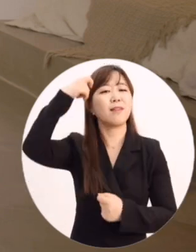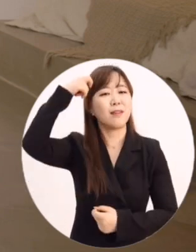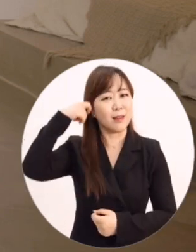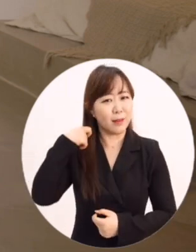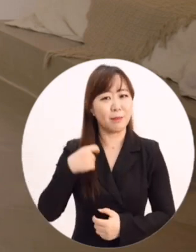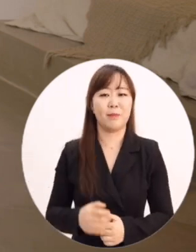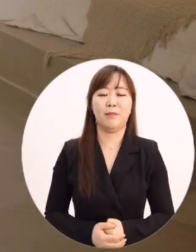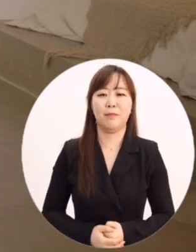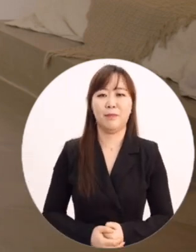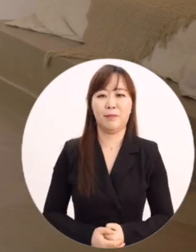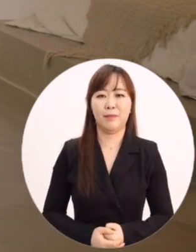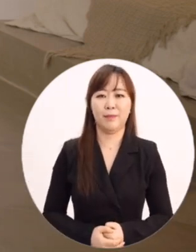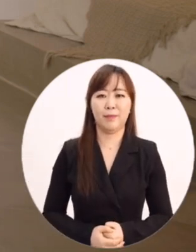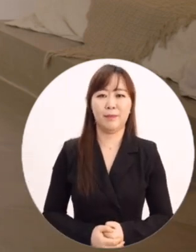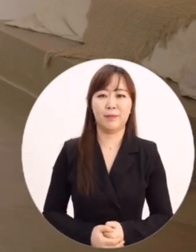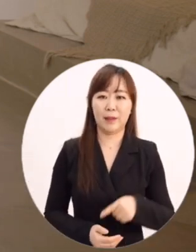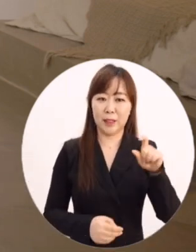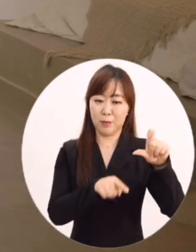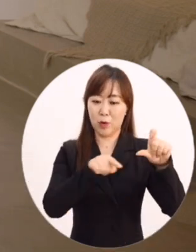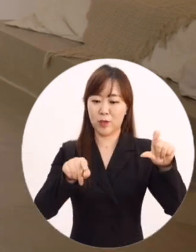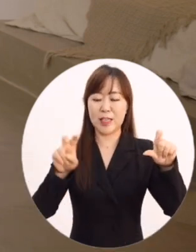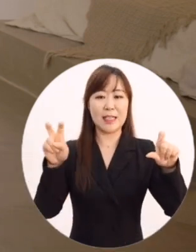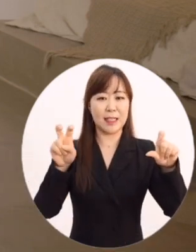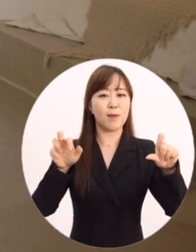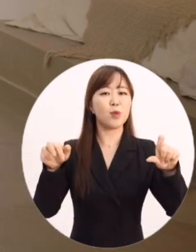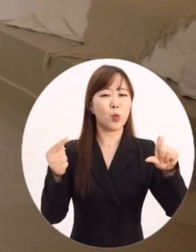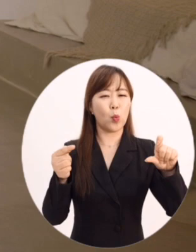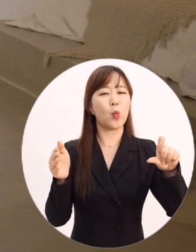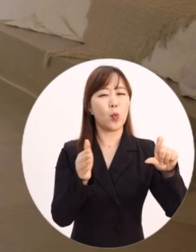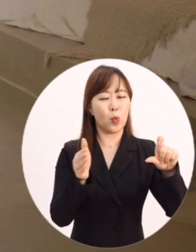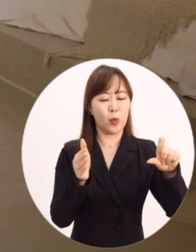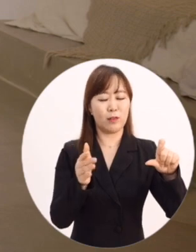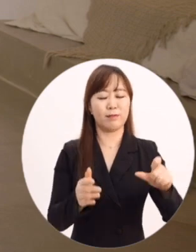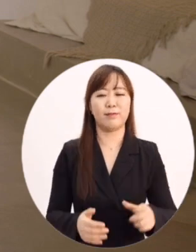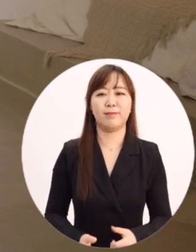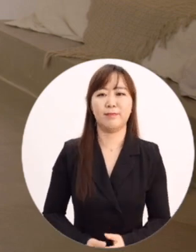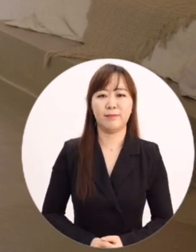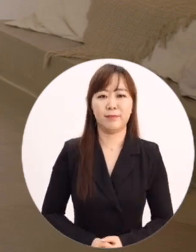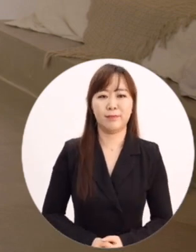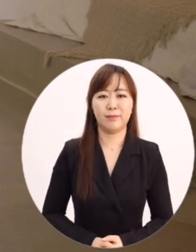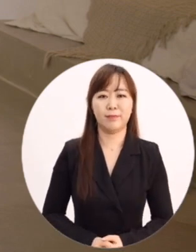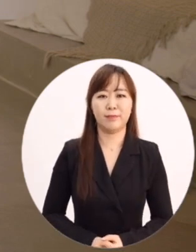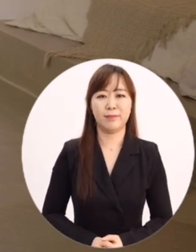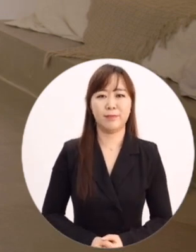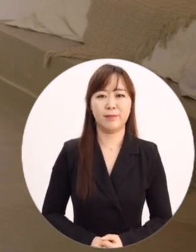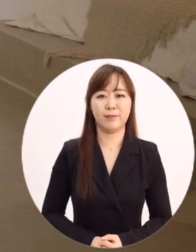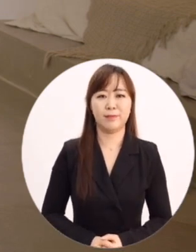느낍니다. 15초에서 20초 유지합니다.